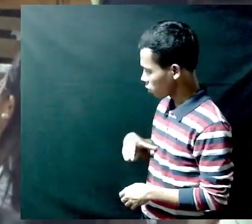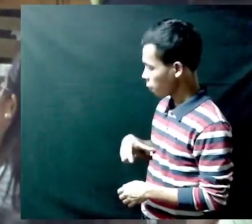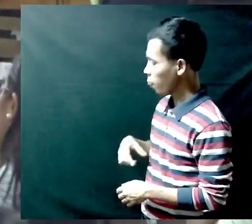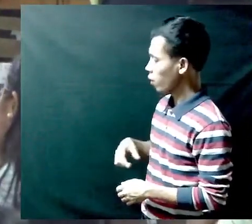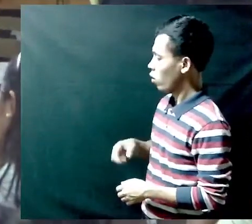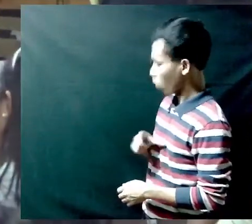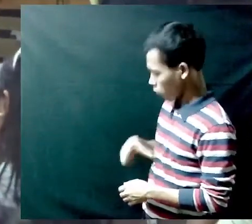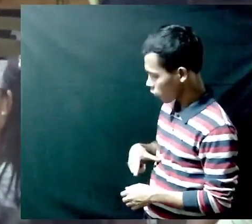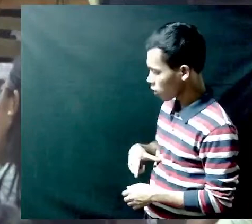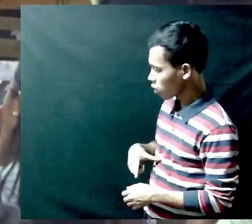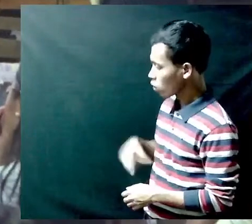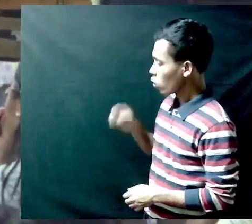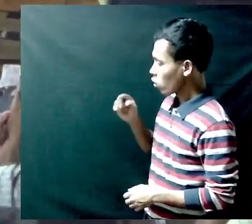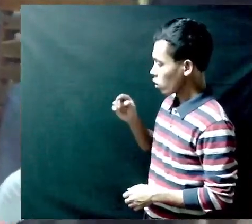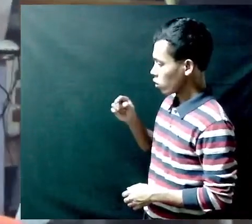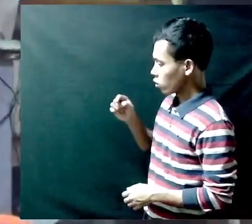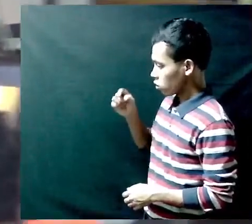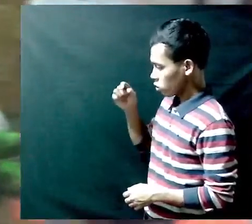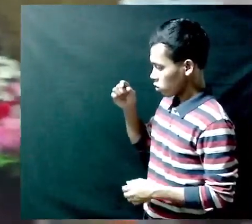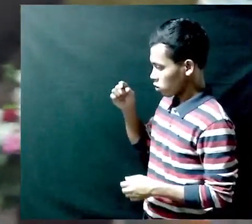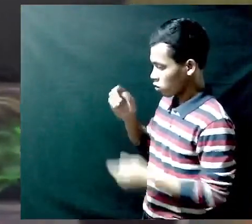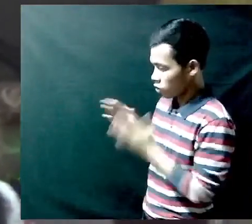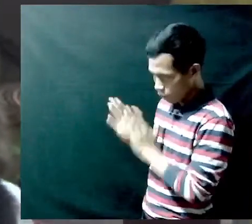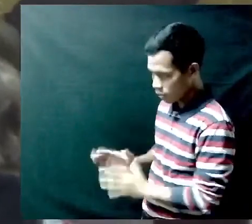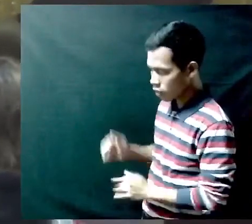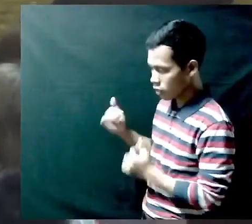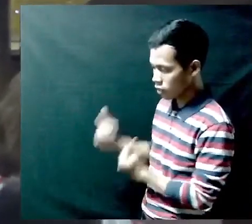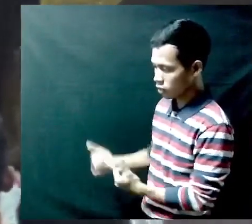eh. Alam niya yung tinig ni Lord eh.